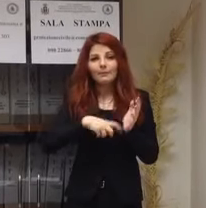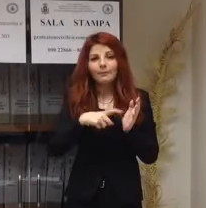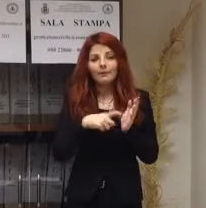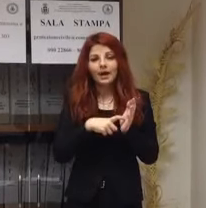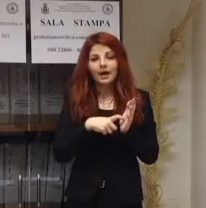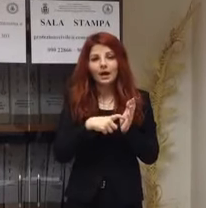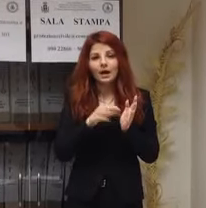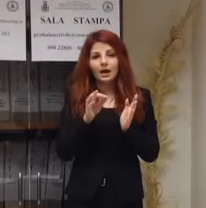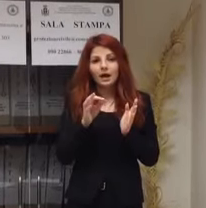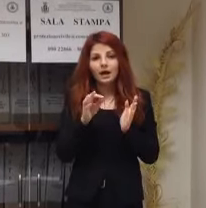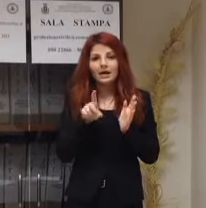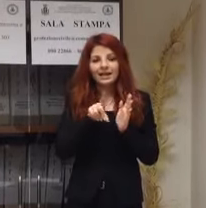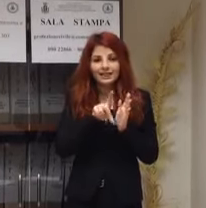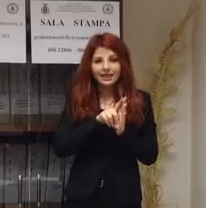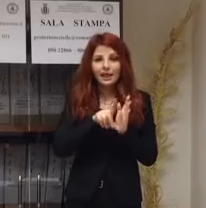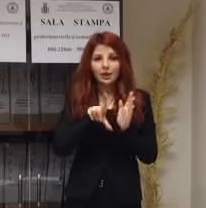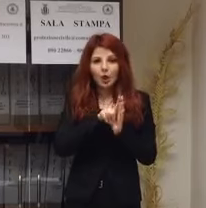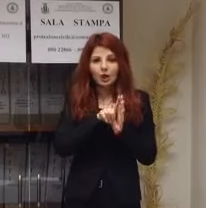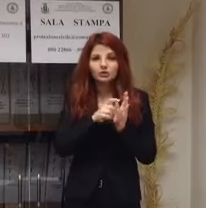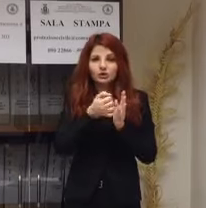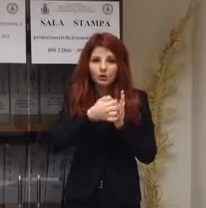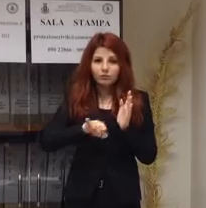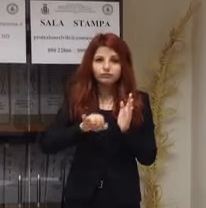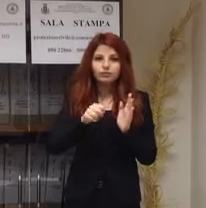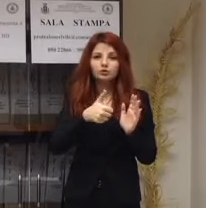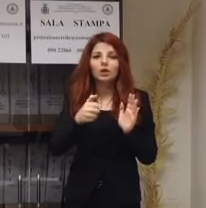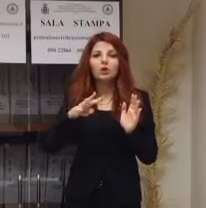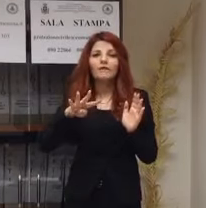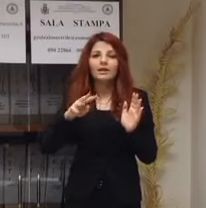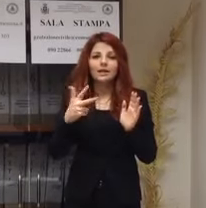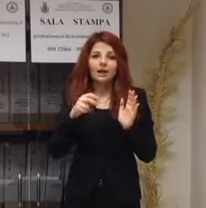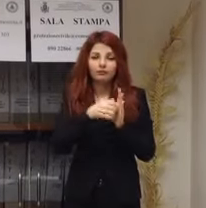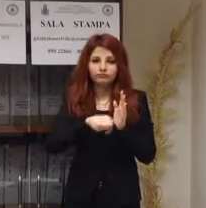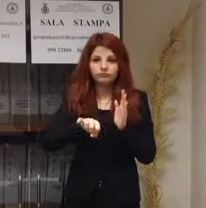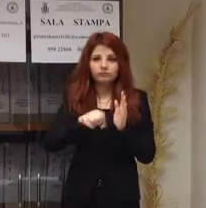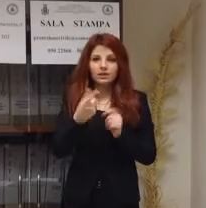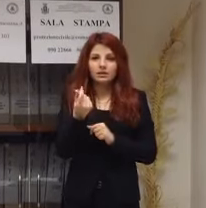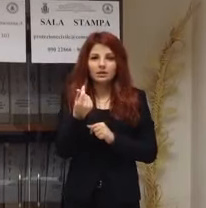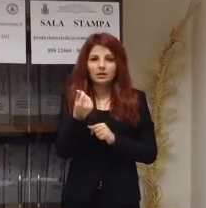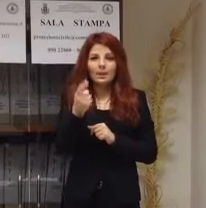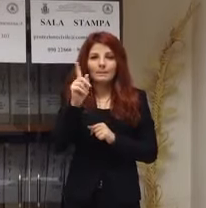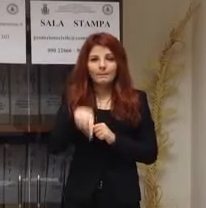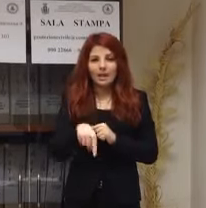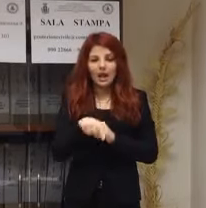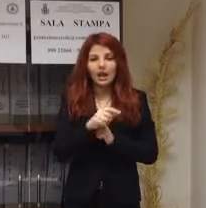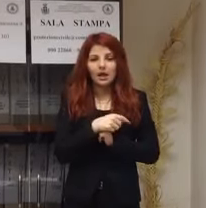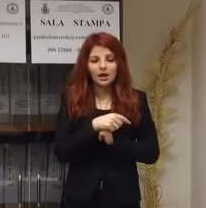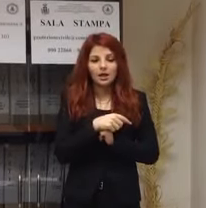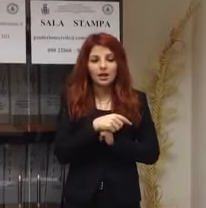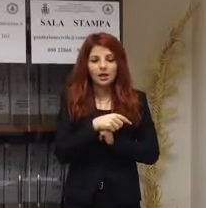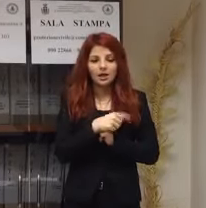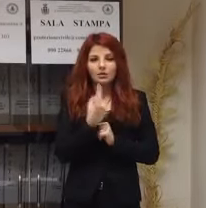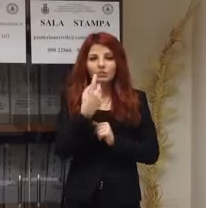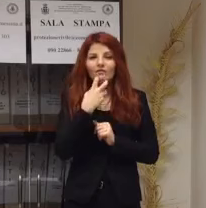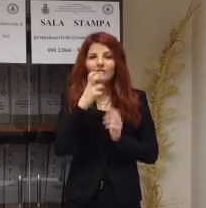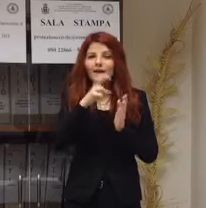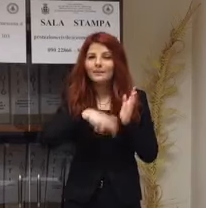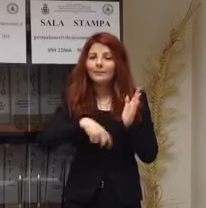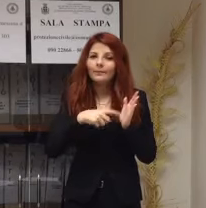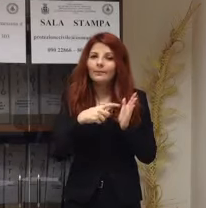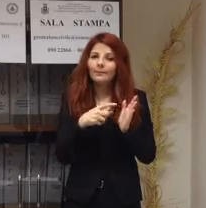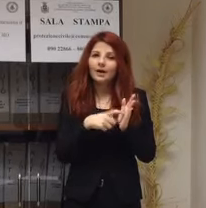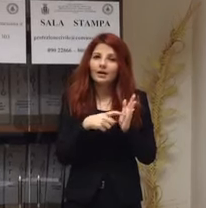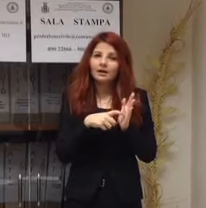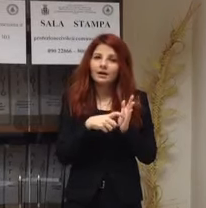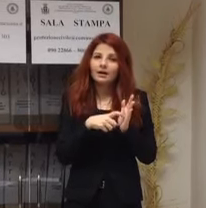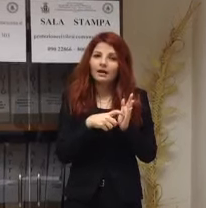in violazione del decreto legislativo 193 per l'importo di euro 1.000, un verbale di